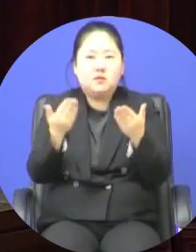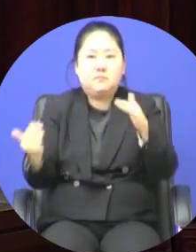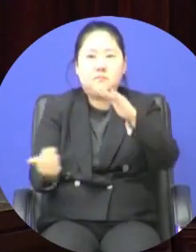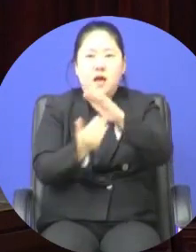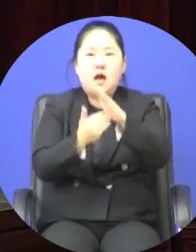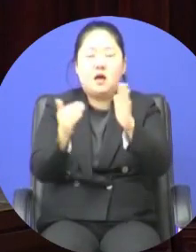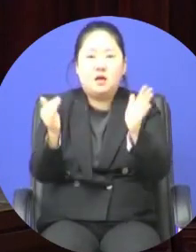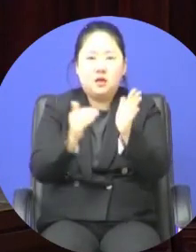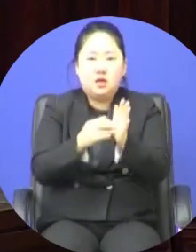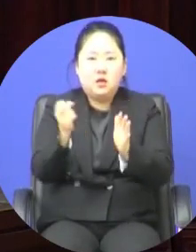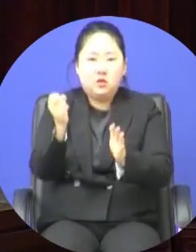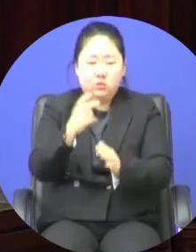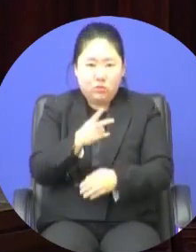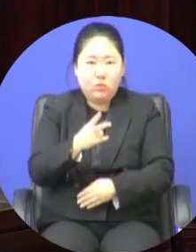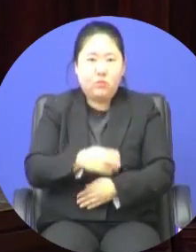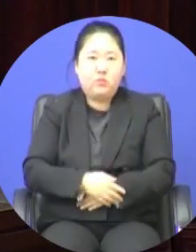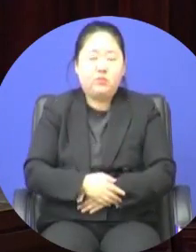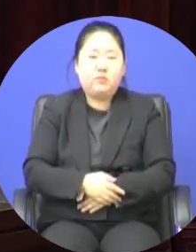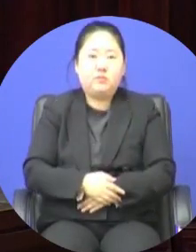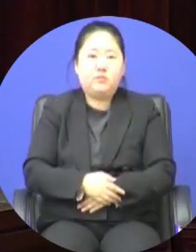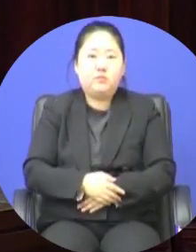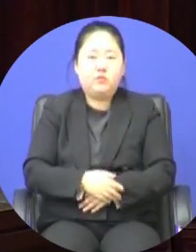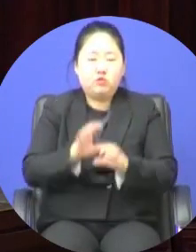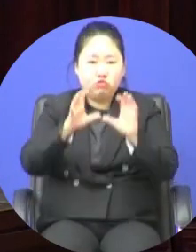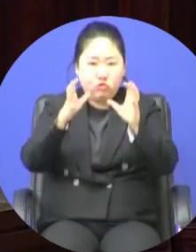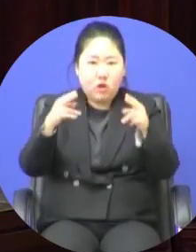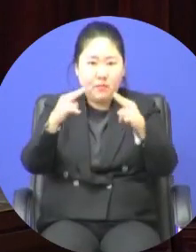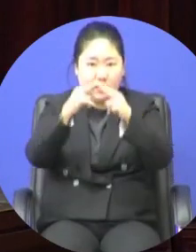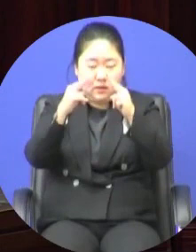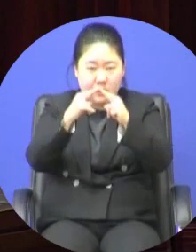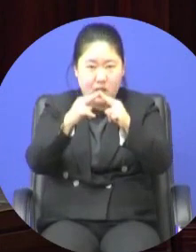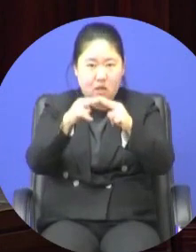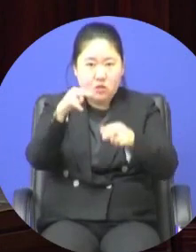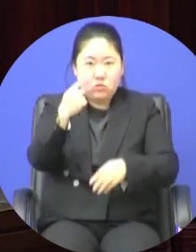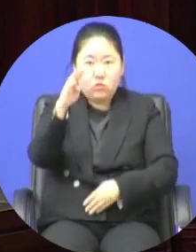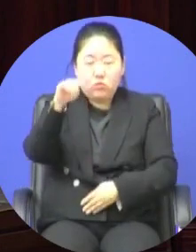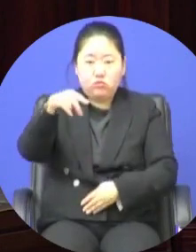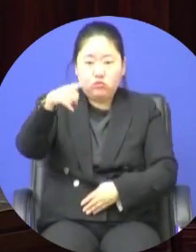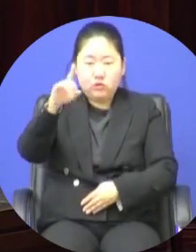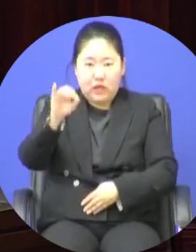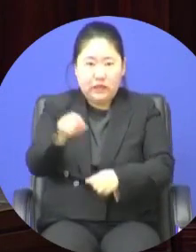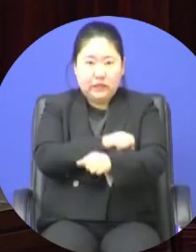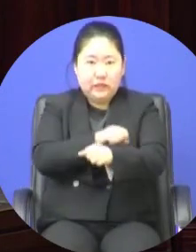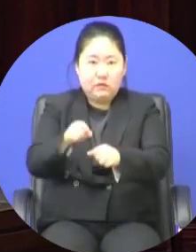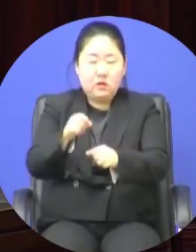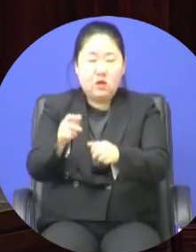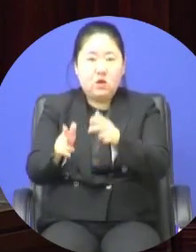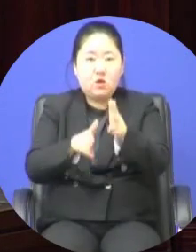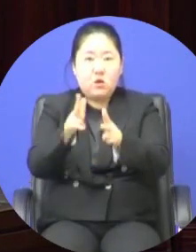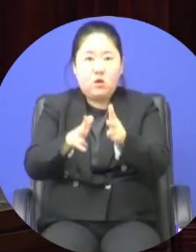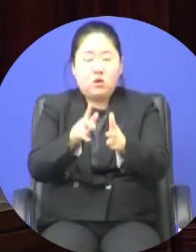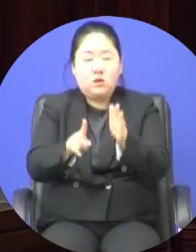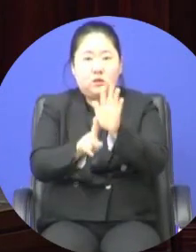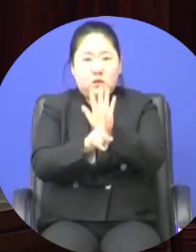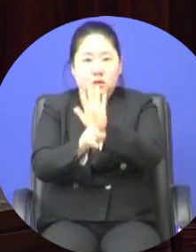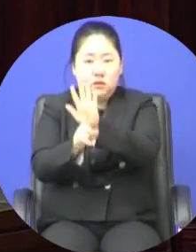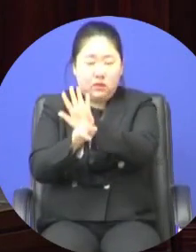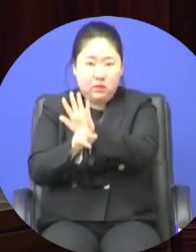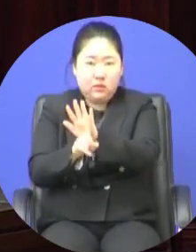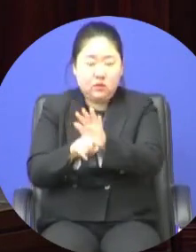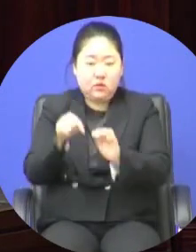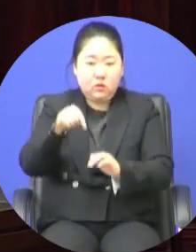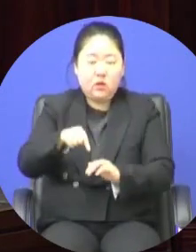명운을 걸고 치열한 경쟁을 벌였던 국가 반도체 소부장 특화단지 지정 공모 사업에서 우리 시가